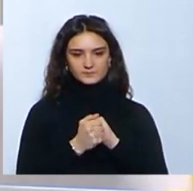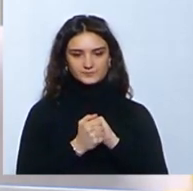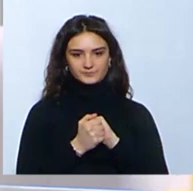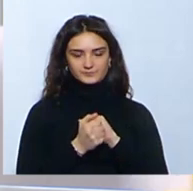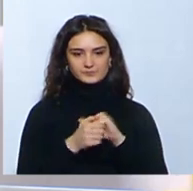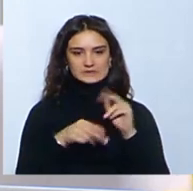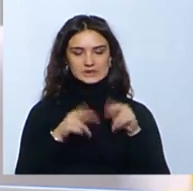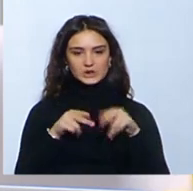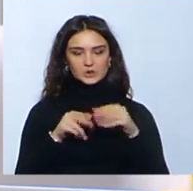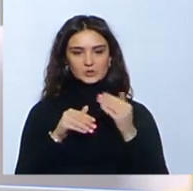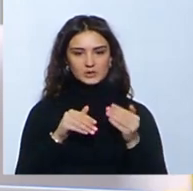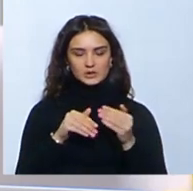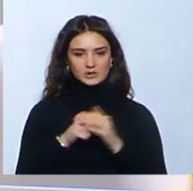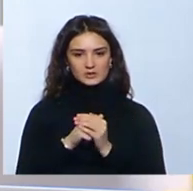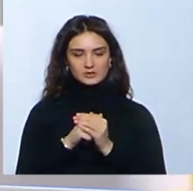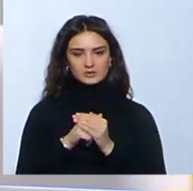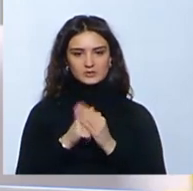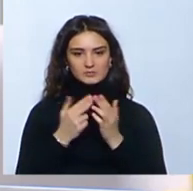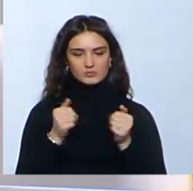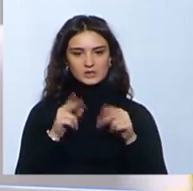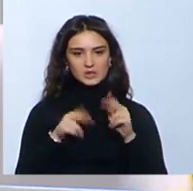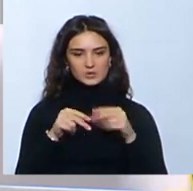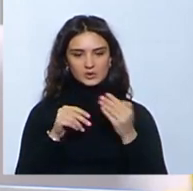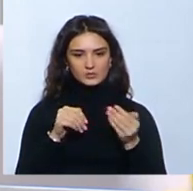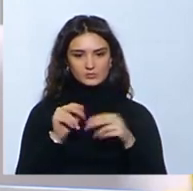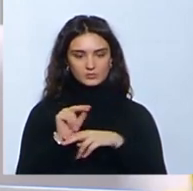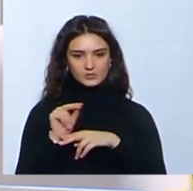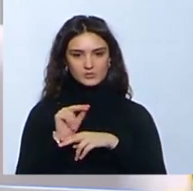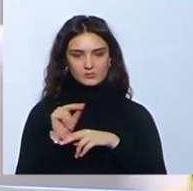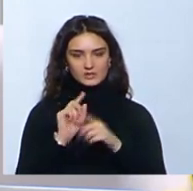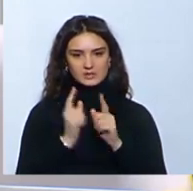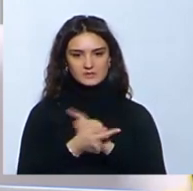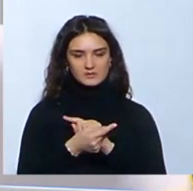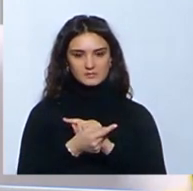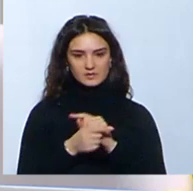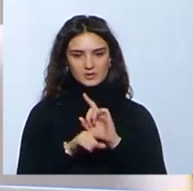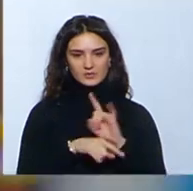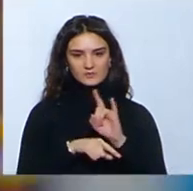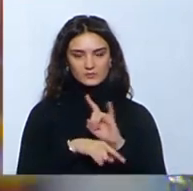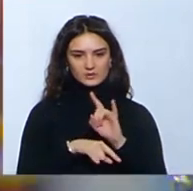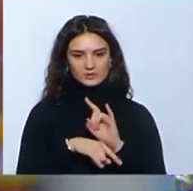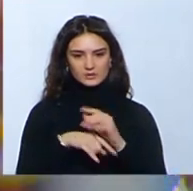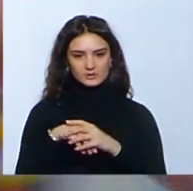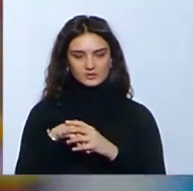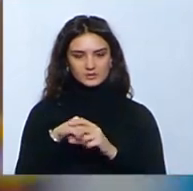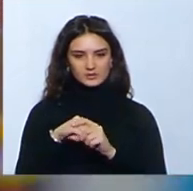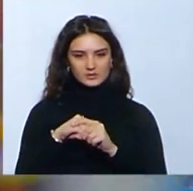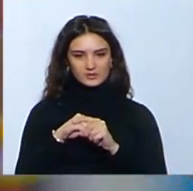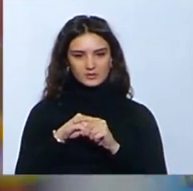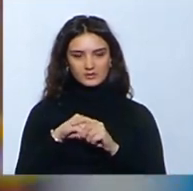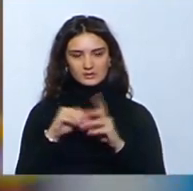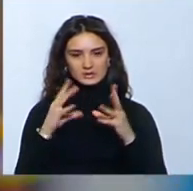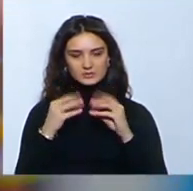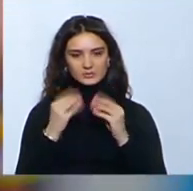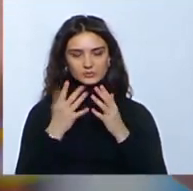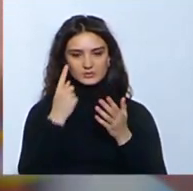ქირურგიული ჩარევა თან მიდგომა არის რა თქმა უნდა ქირურგიული მკურნალობა, იცვლება ხელოვნური ბროლით ეს სტრუქტურა და